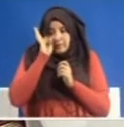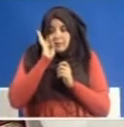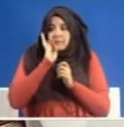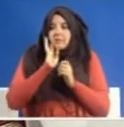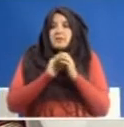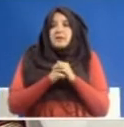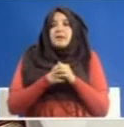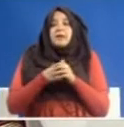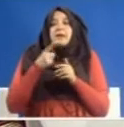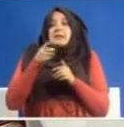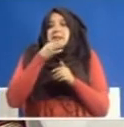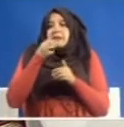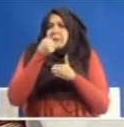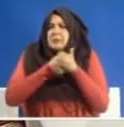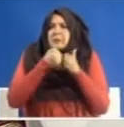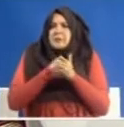خطيت.